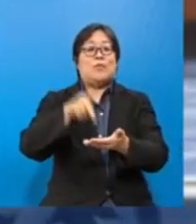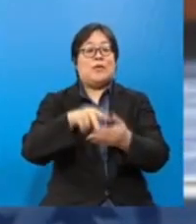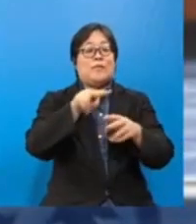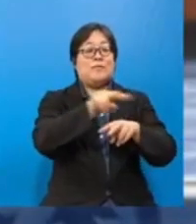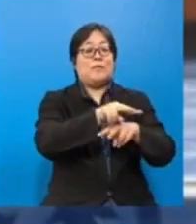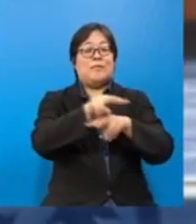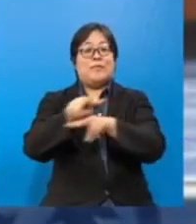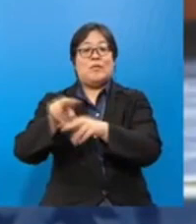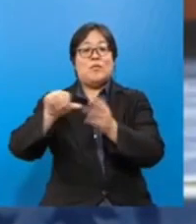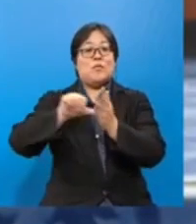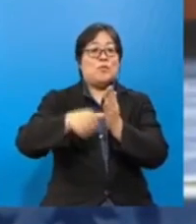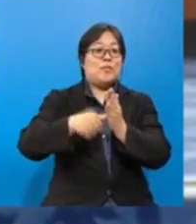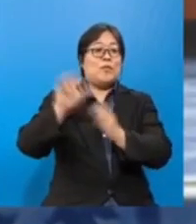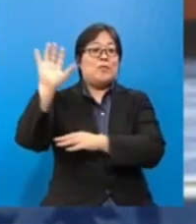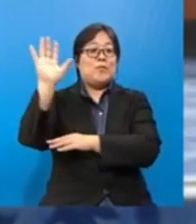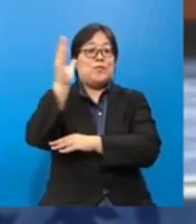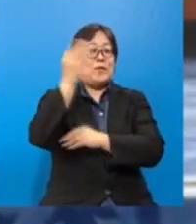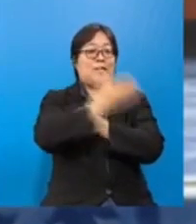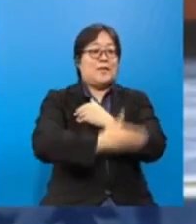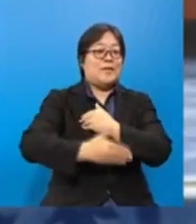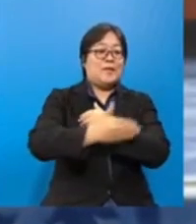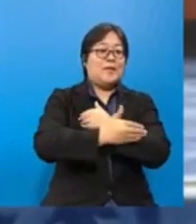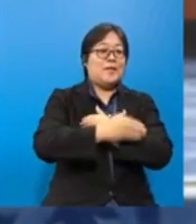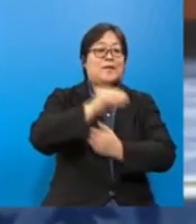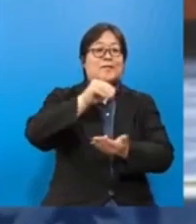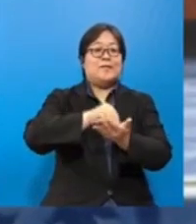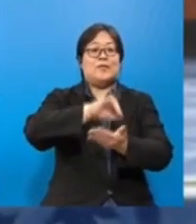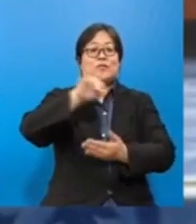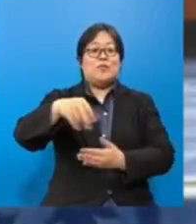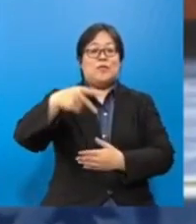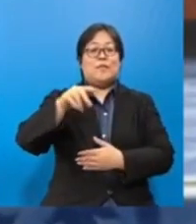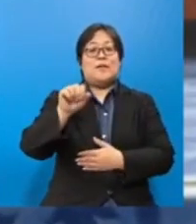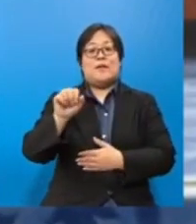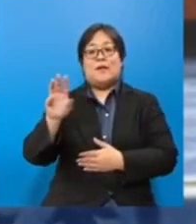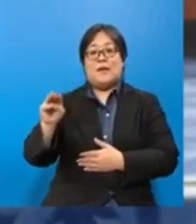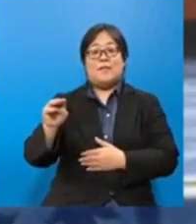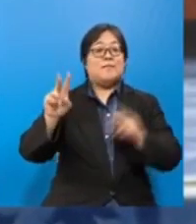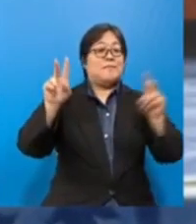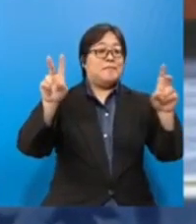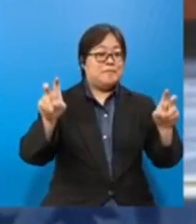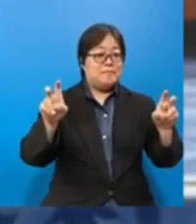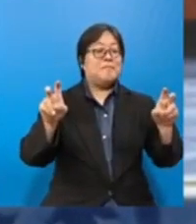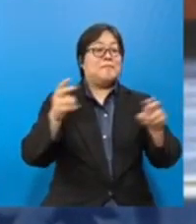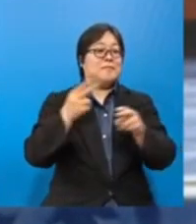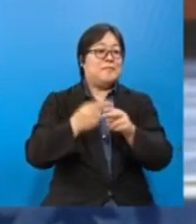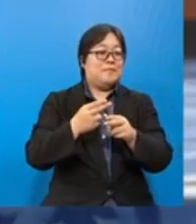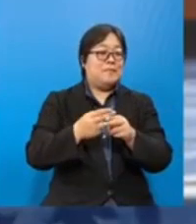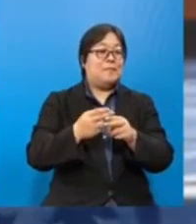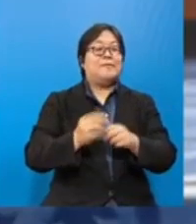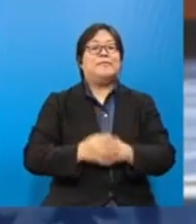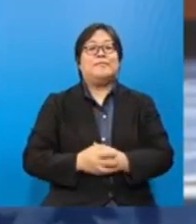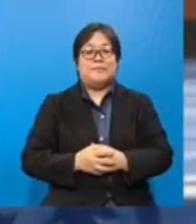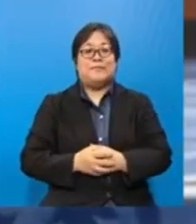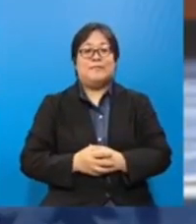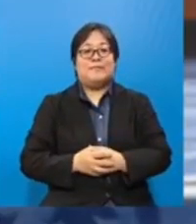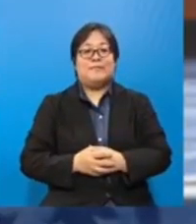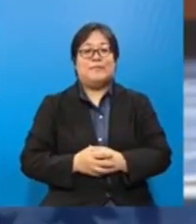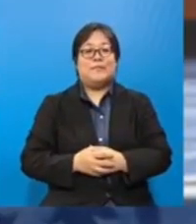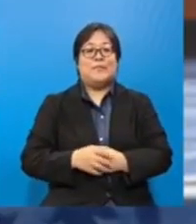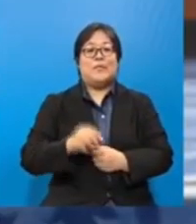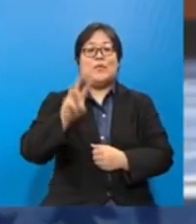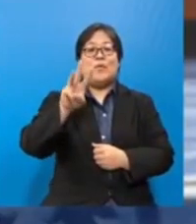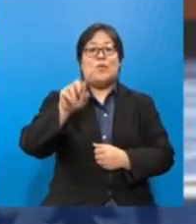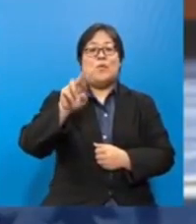pemantauan sumber hutan negara DJ PSM ya juga dipakai di dalam konteks kepentingan